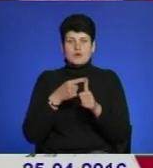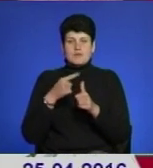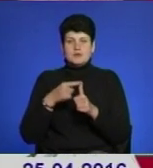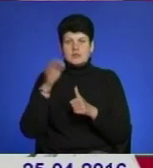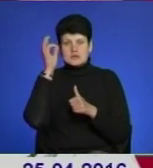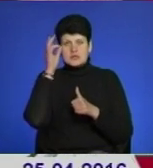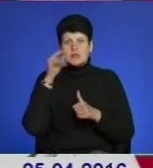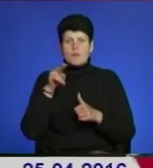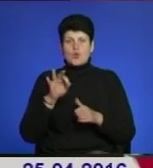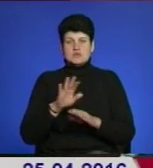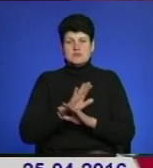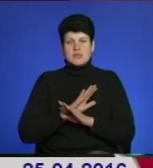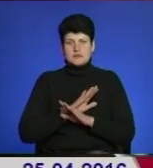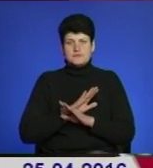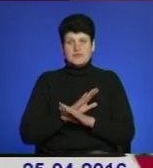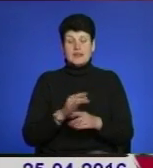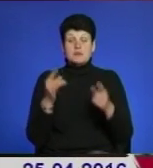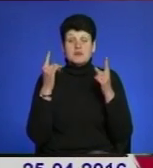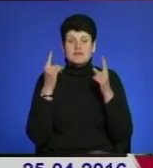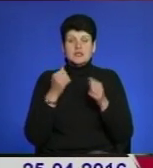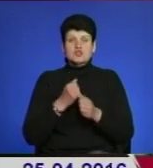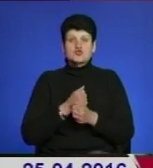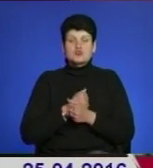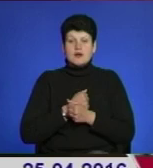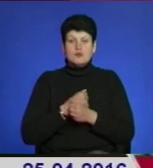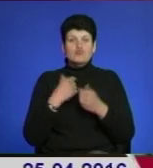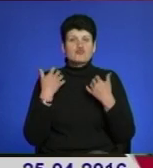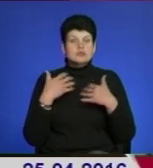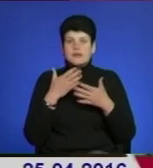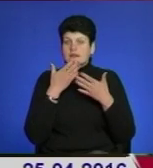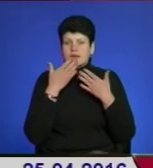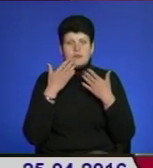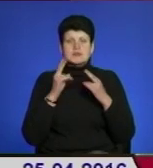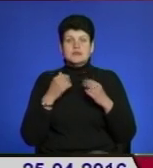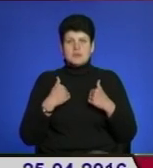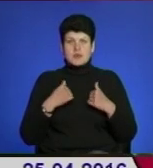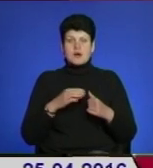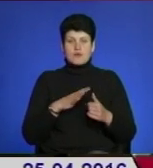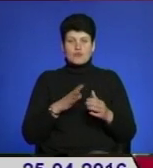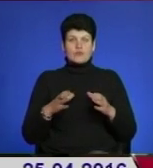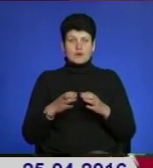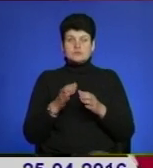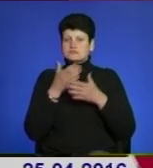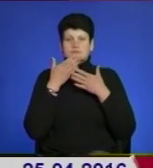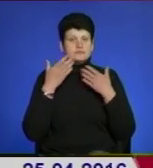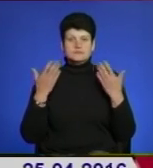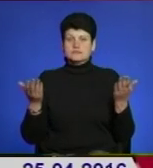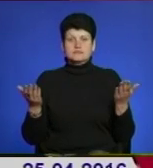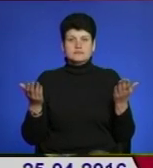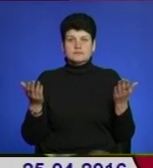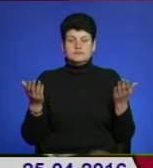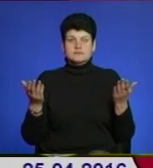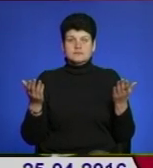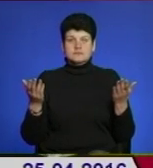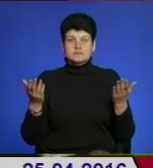згадує посмертно. На превеликий жаль, їх уже немає. З ким я був там, їх уже немає. Тобто